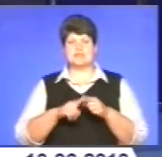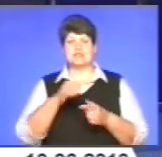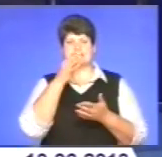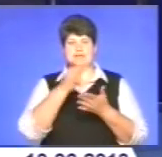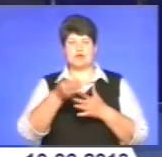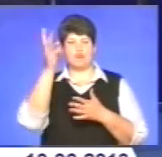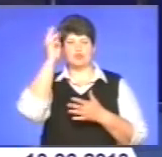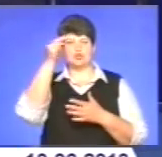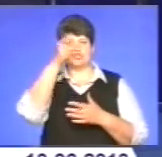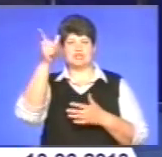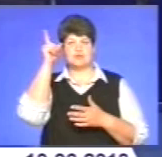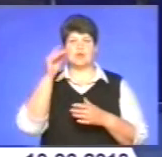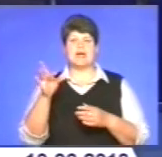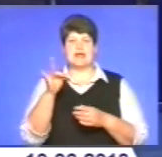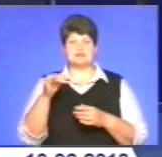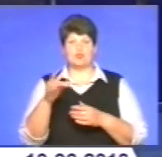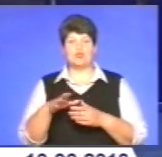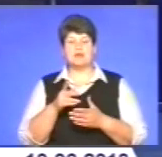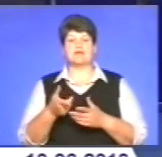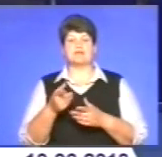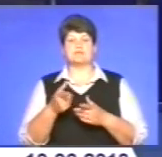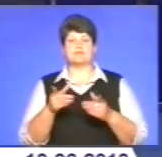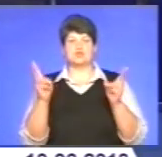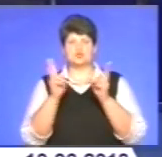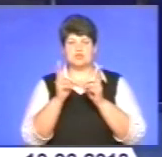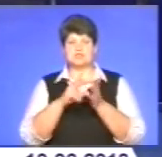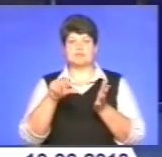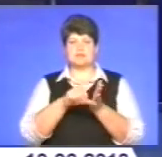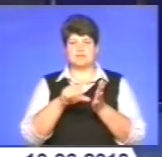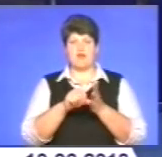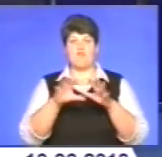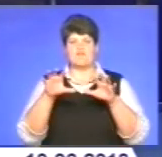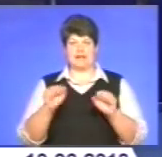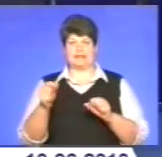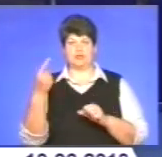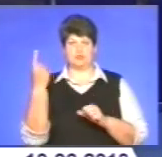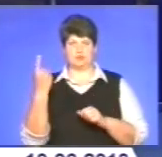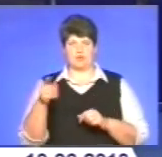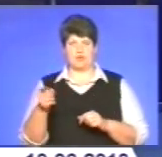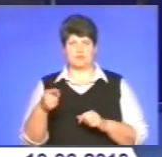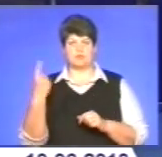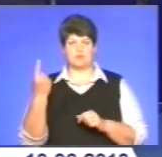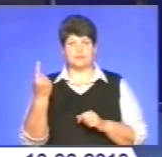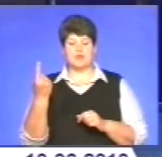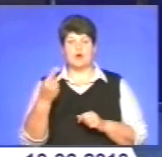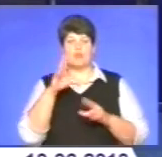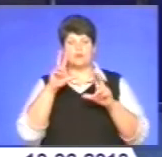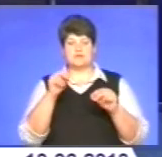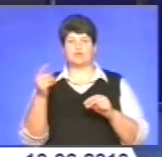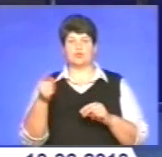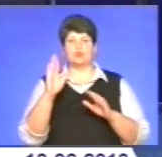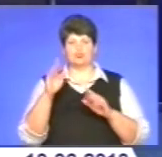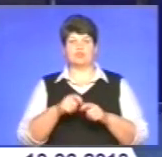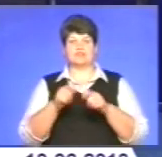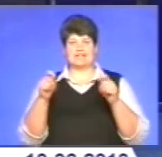Чеської Республіки в Україні Іван Почух під час зустрічі з представниками влади Тернопільщини. Посол пообіцяв, що в Тернополі буде відкрито